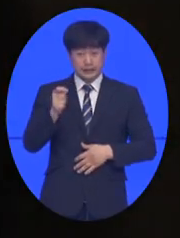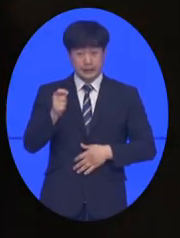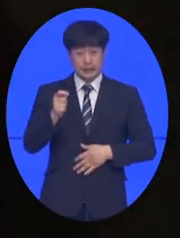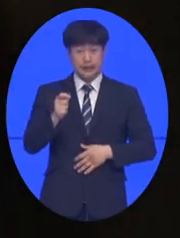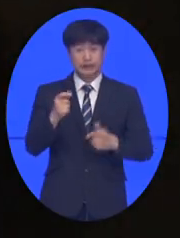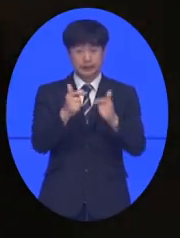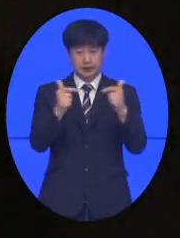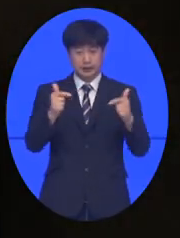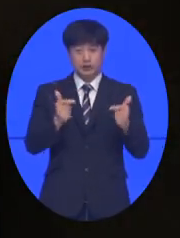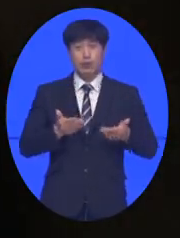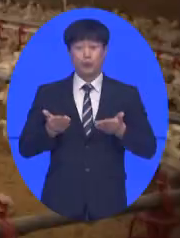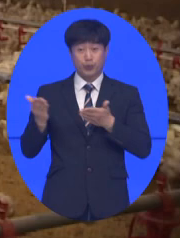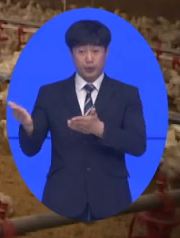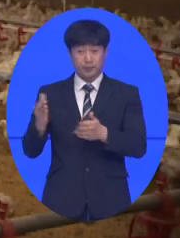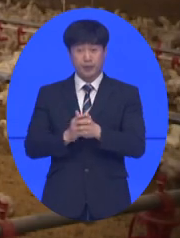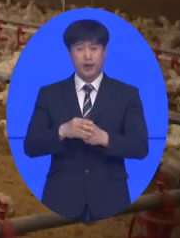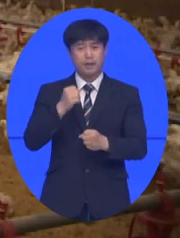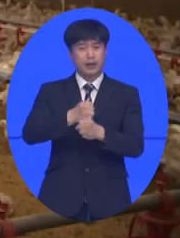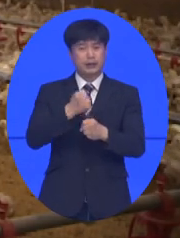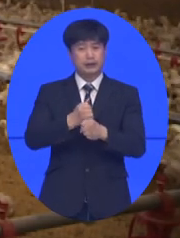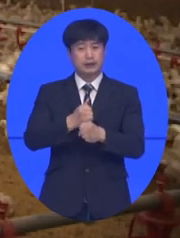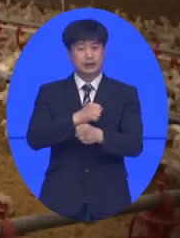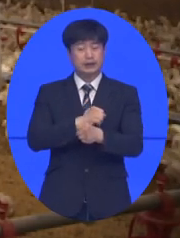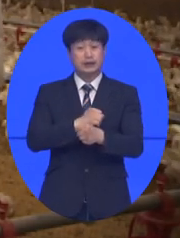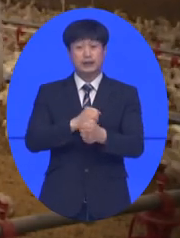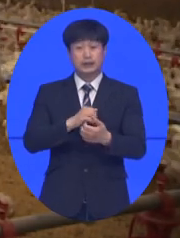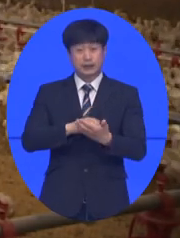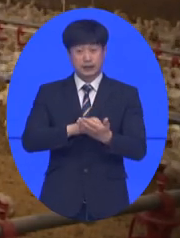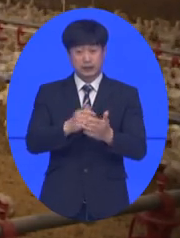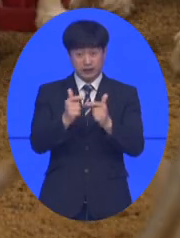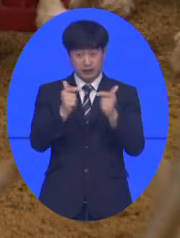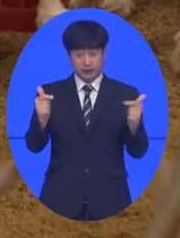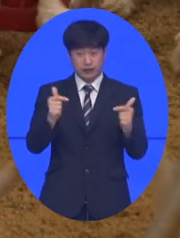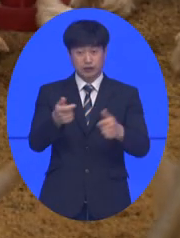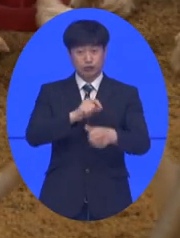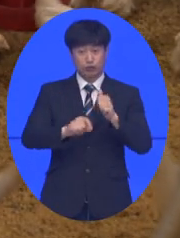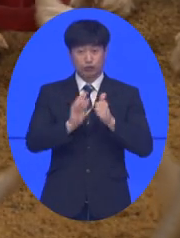스마트 축사를 확대 보급해 생산성을 향상시킬 수 있도록